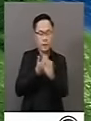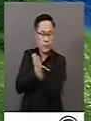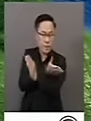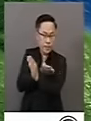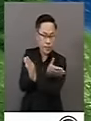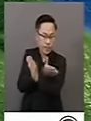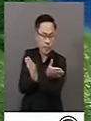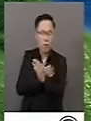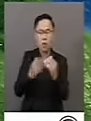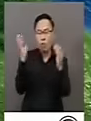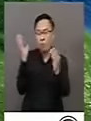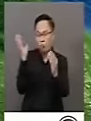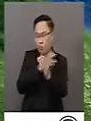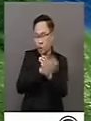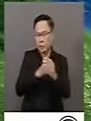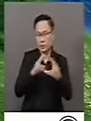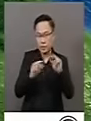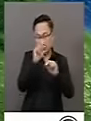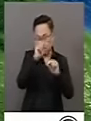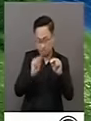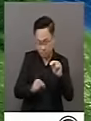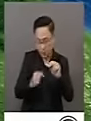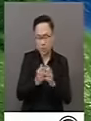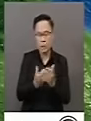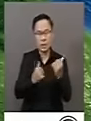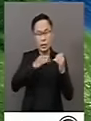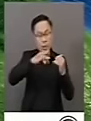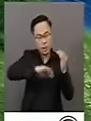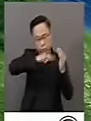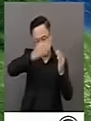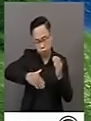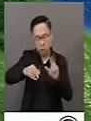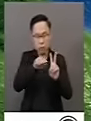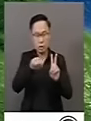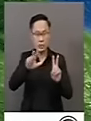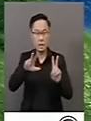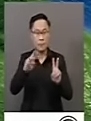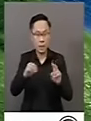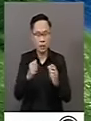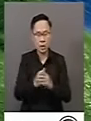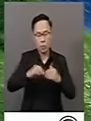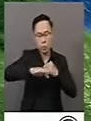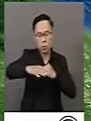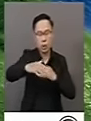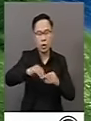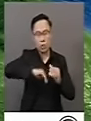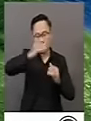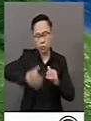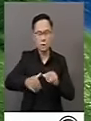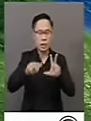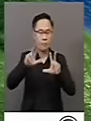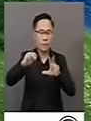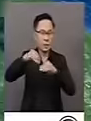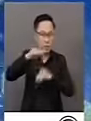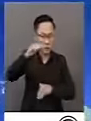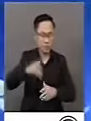ส่วนมากฝนฟ้าคะนองร้อยละ30ของพื้นที่ทะเลมีคลื่นสูง 2-3เมตนะครับห่างฝั่งคลื่นสูงมากกว่า 3